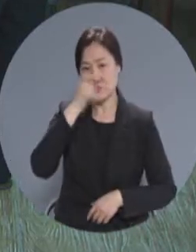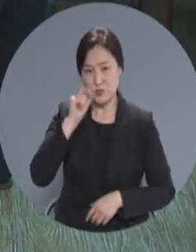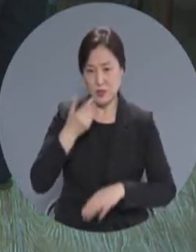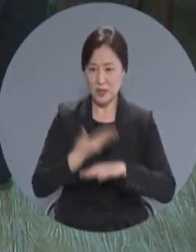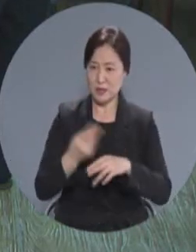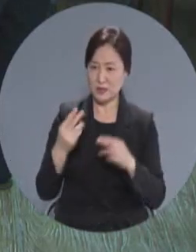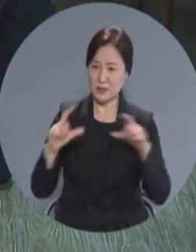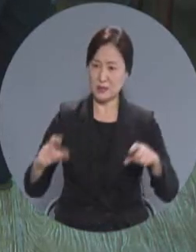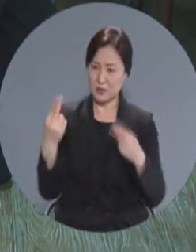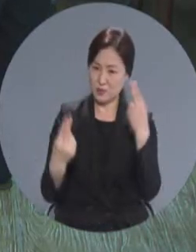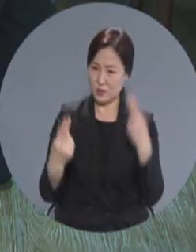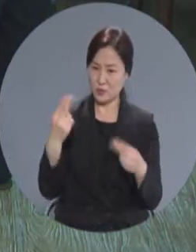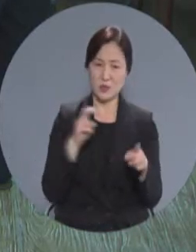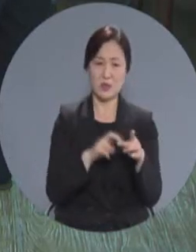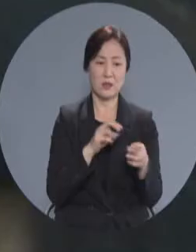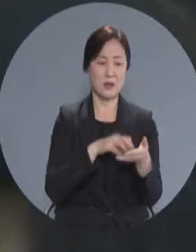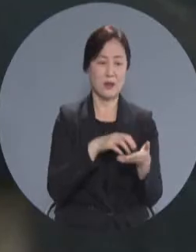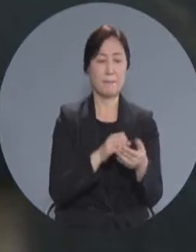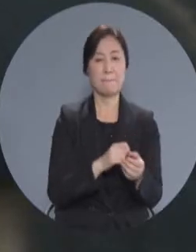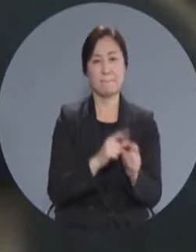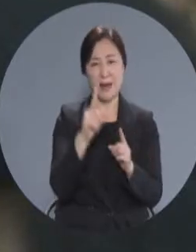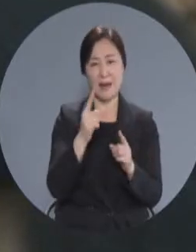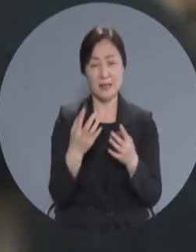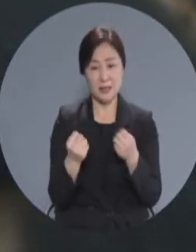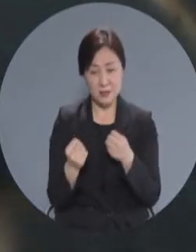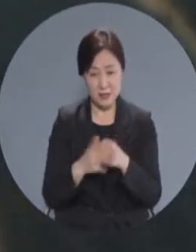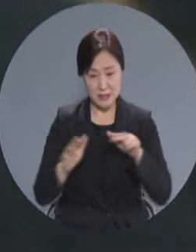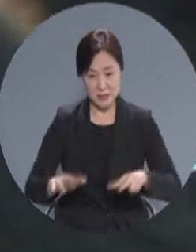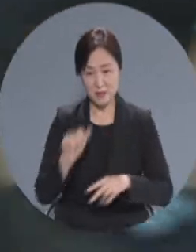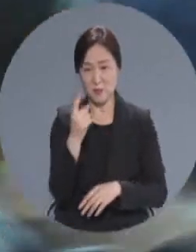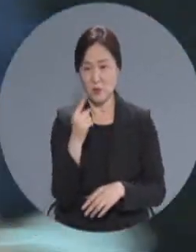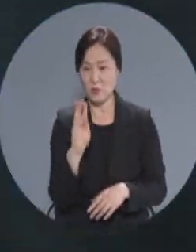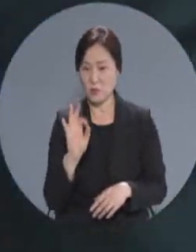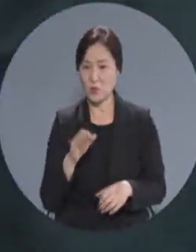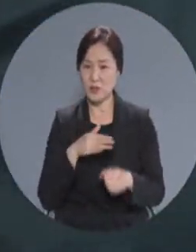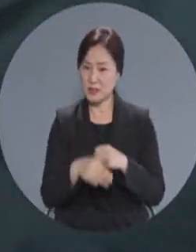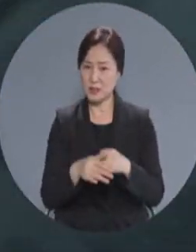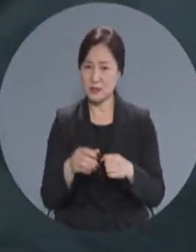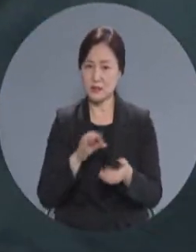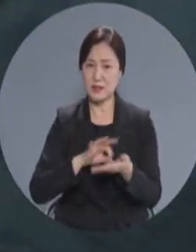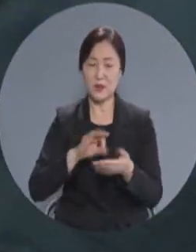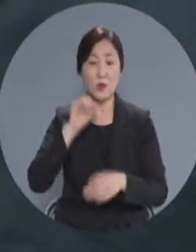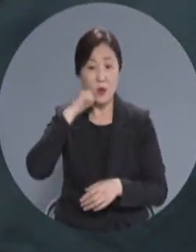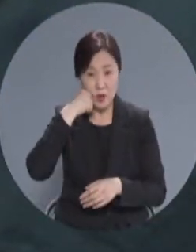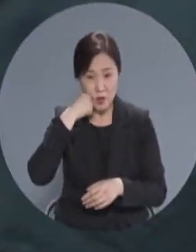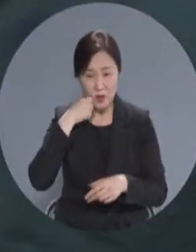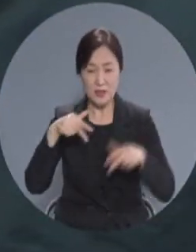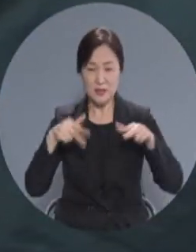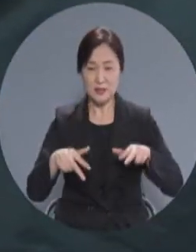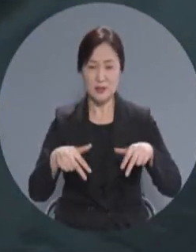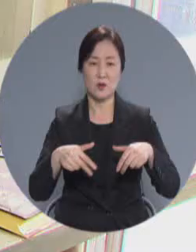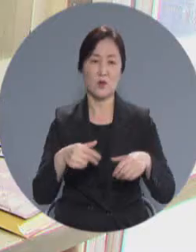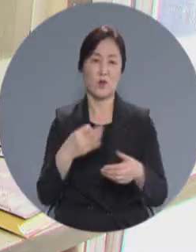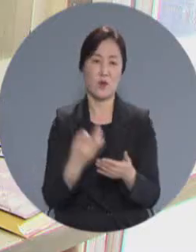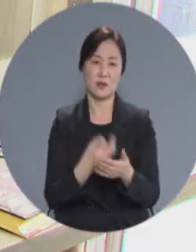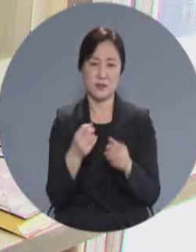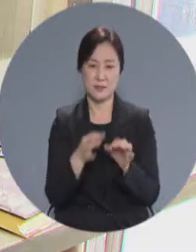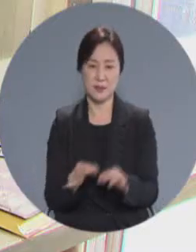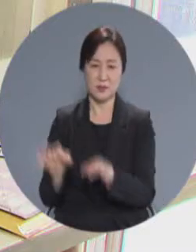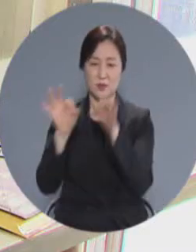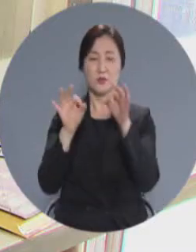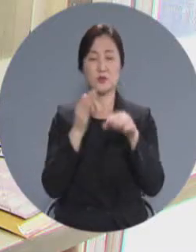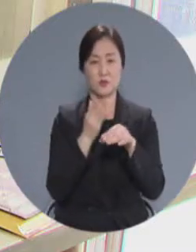비해 센터가 많다 며 호봉제 를 당장 도입하기 보다는 인건비를 증액하는 데 머물고 있습니다 이제